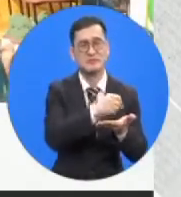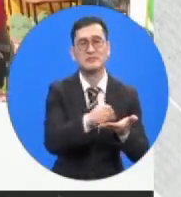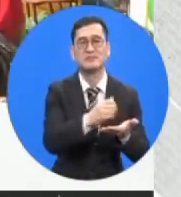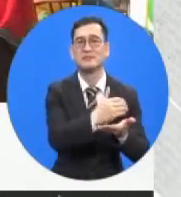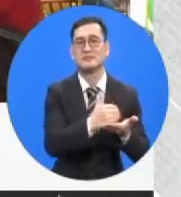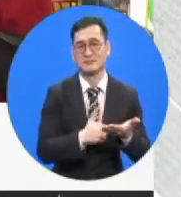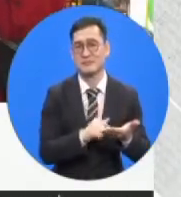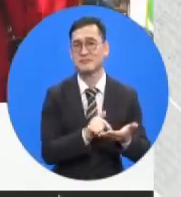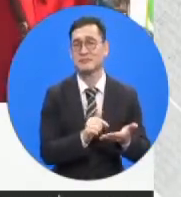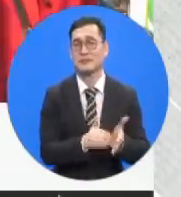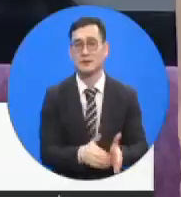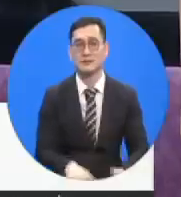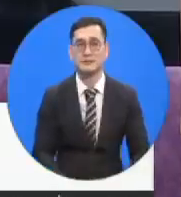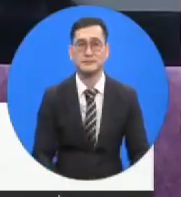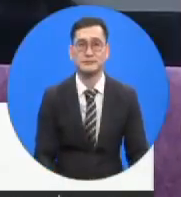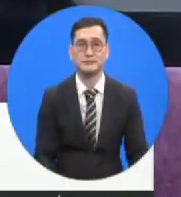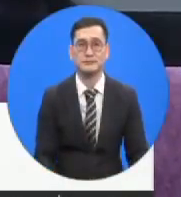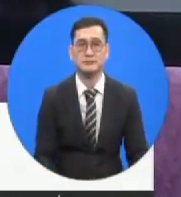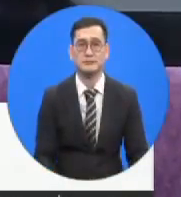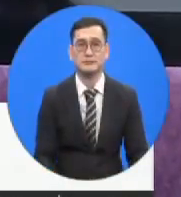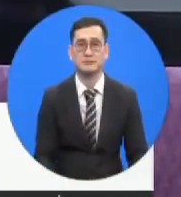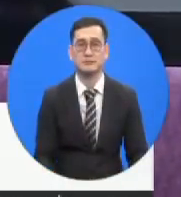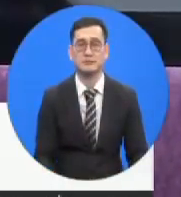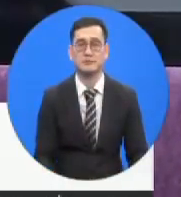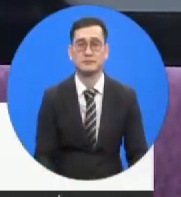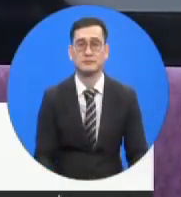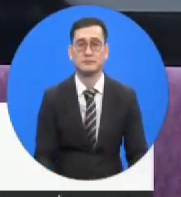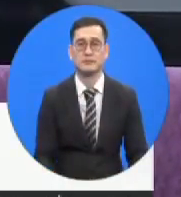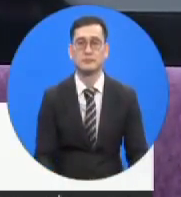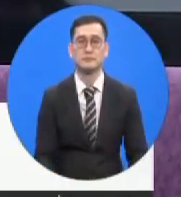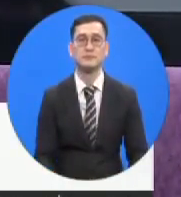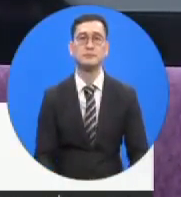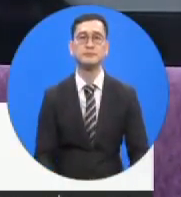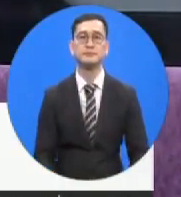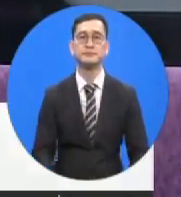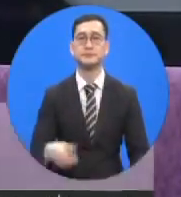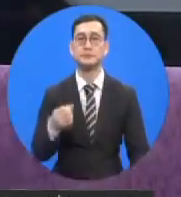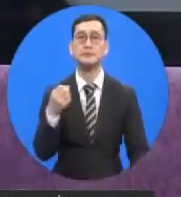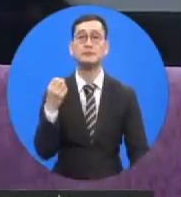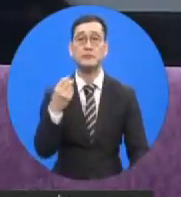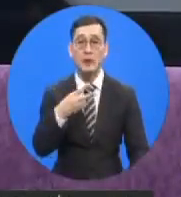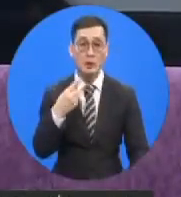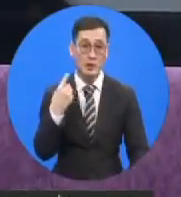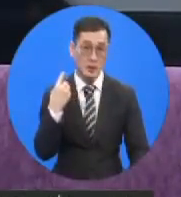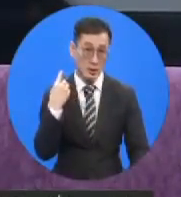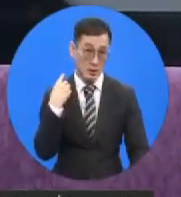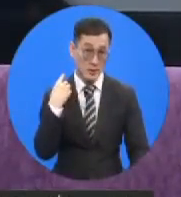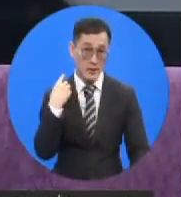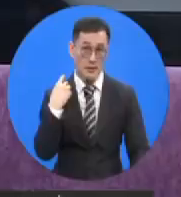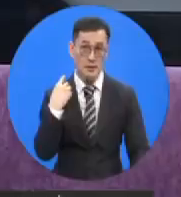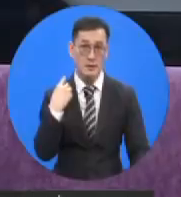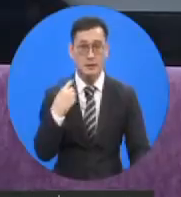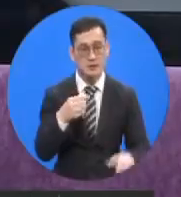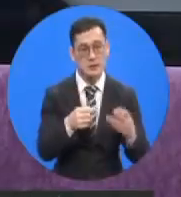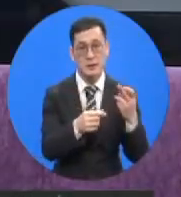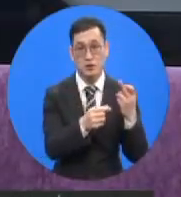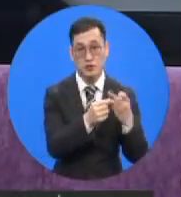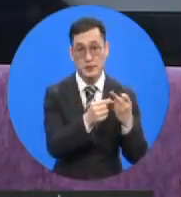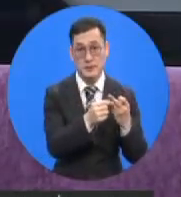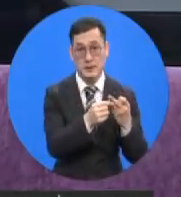됩니다. 예, 한 가지 더 우려스러운 소식을 전해드려야 할 것 같습니다. 어제 저희 돌직구쇼에서